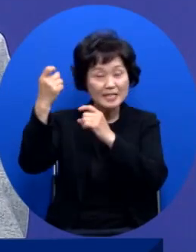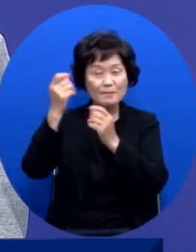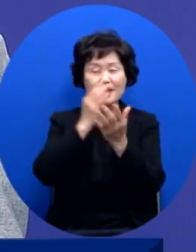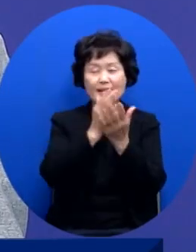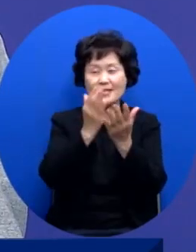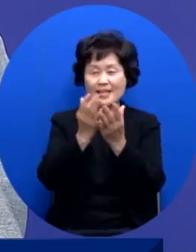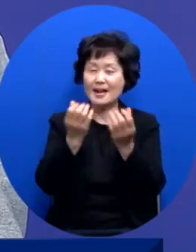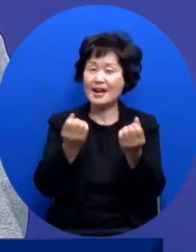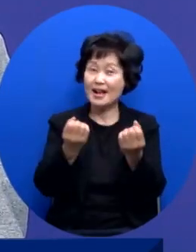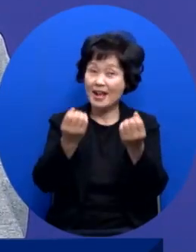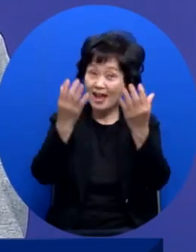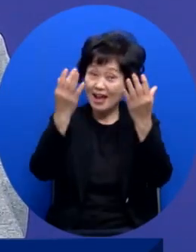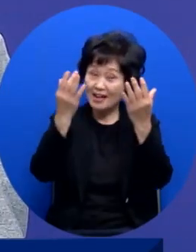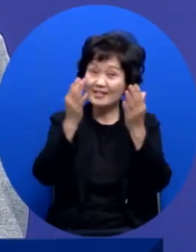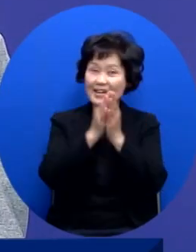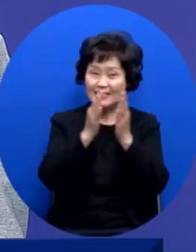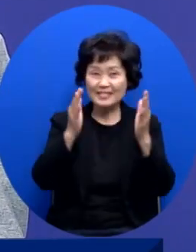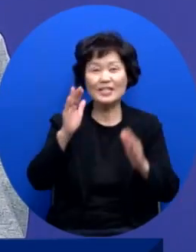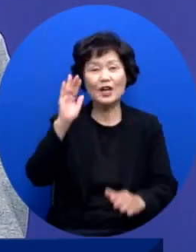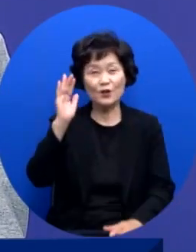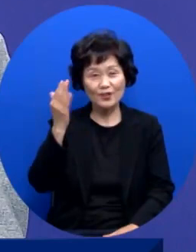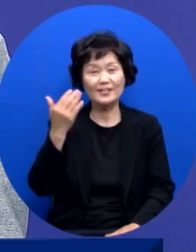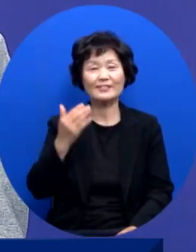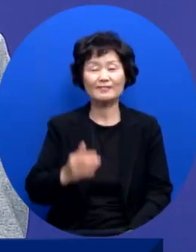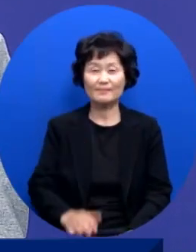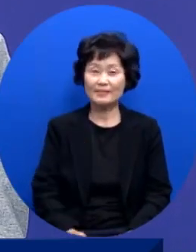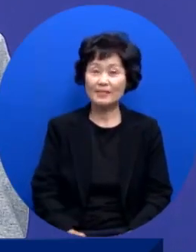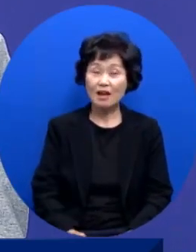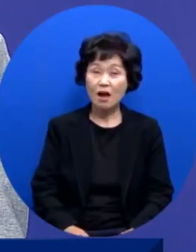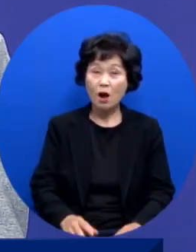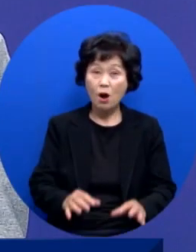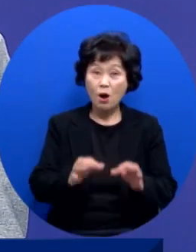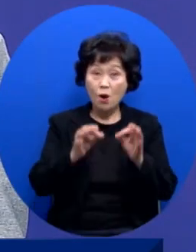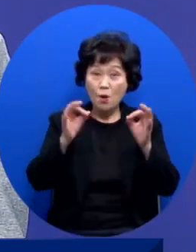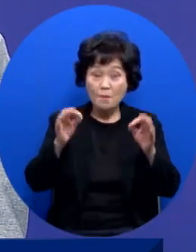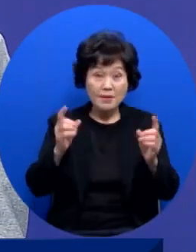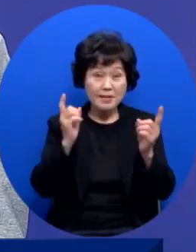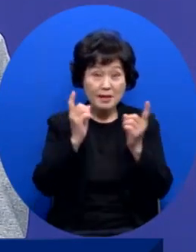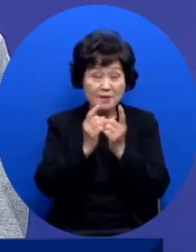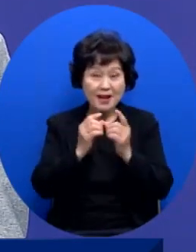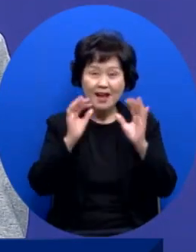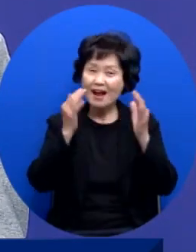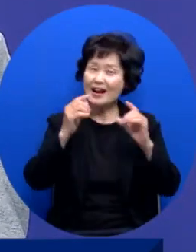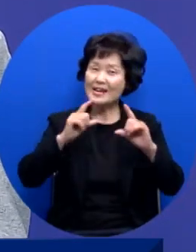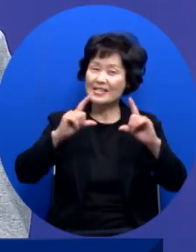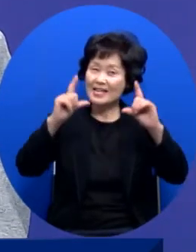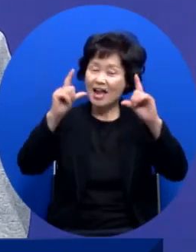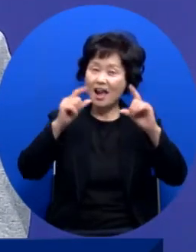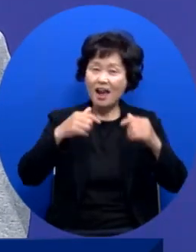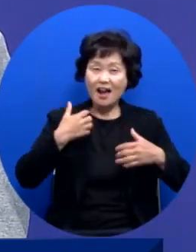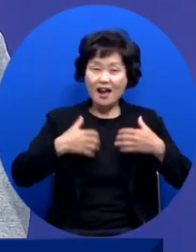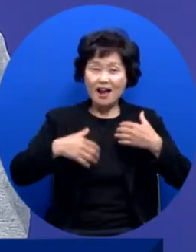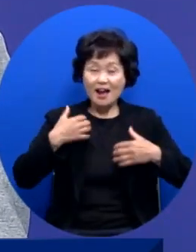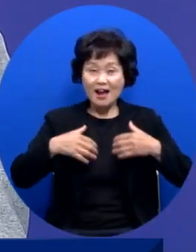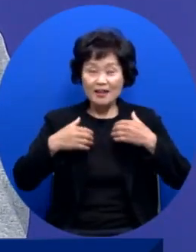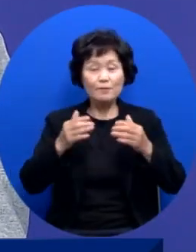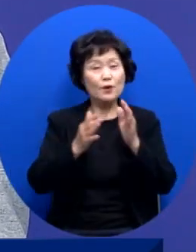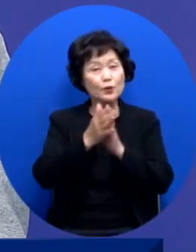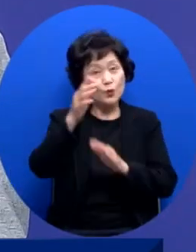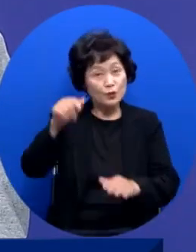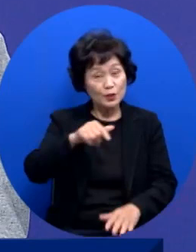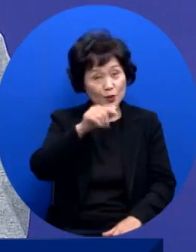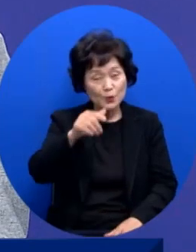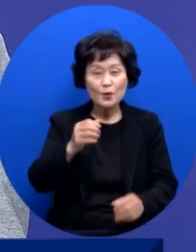마련됐는데요. 팬데믹으로 그동안 위축됐던 탓인지 올해 어린이날은 더욱 활기차 보이는 것 같습니다. 도심 속에 조성한